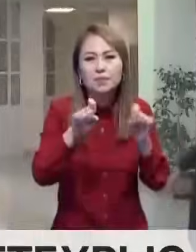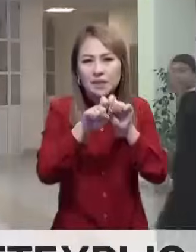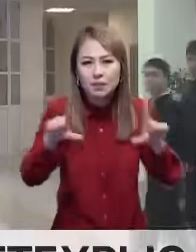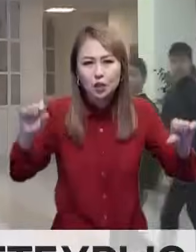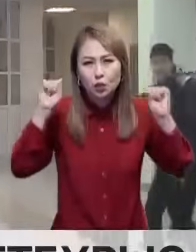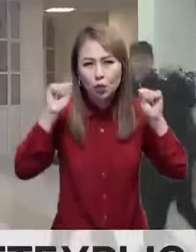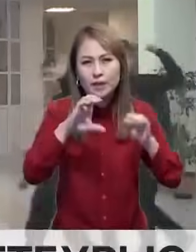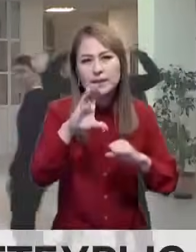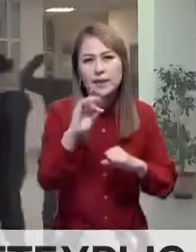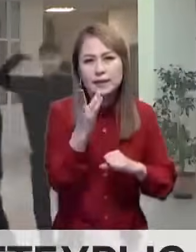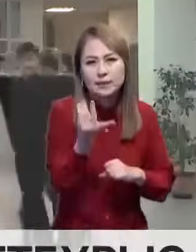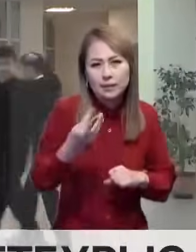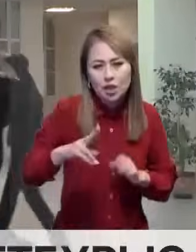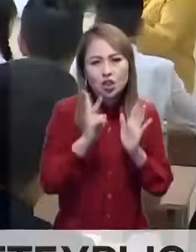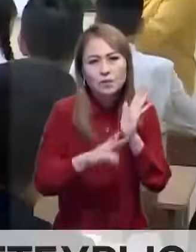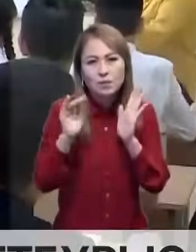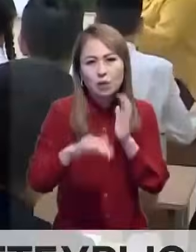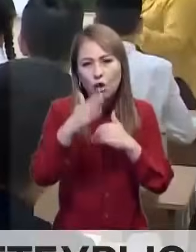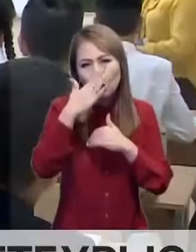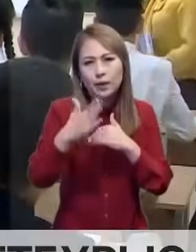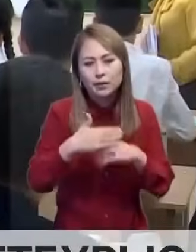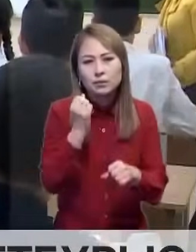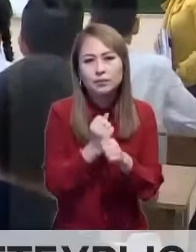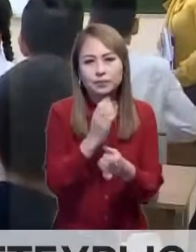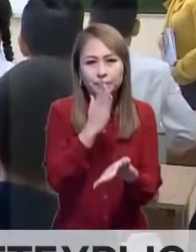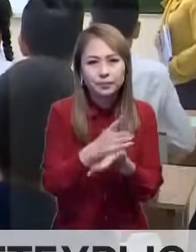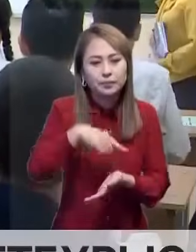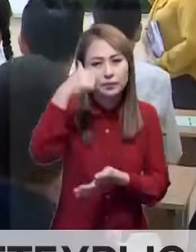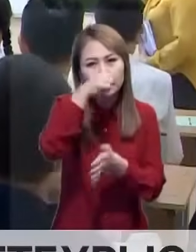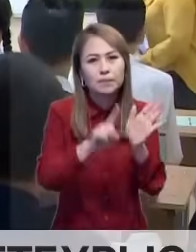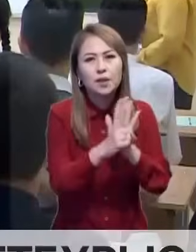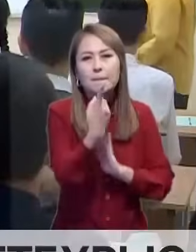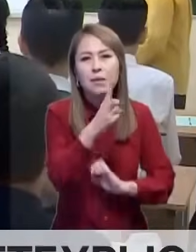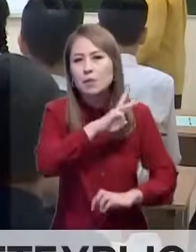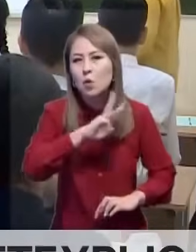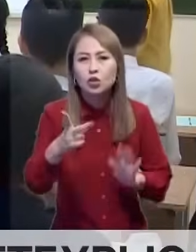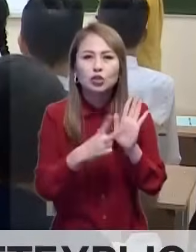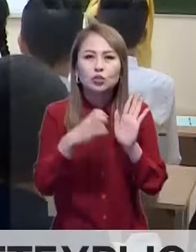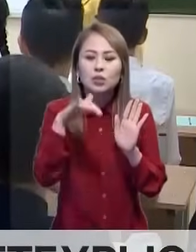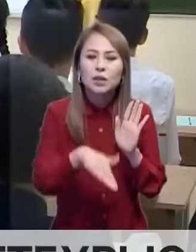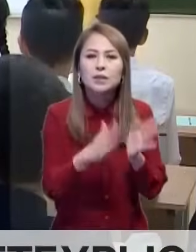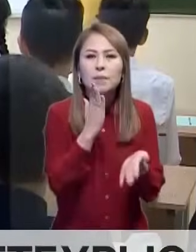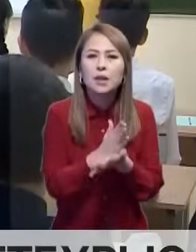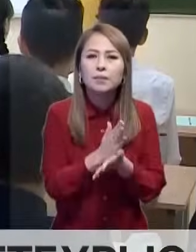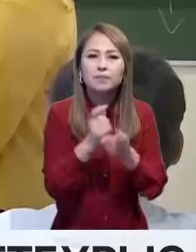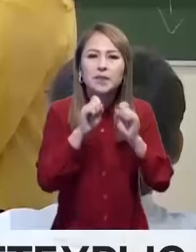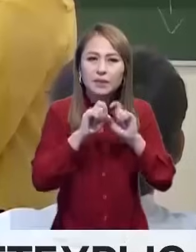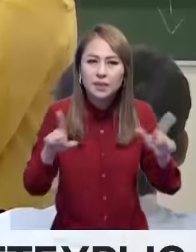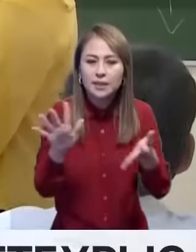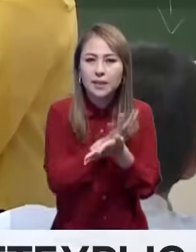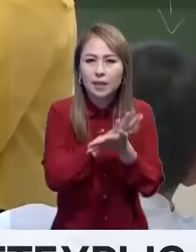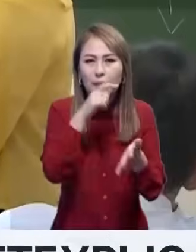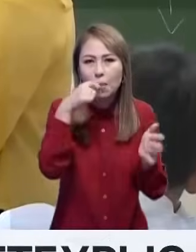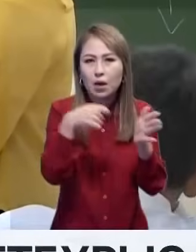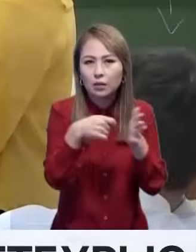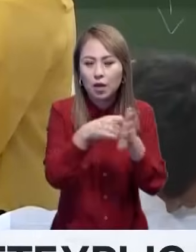қарай мектепте спорттық секциялардың саны 70 мыңға ұлғайтылатынын айтты. Биылдан бастап 1 миллион 700 мыңнан астам бала мектепте